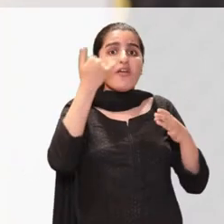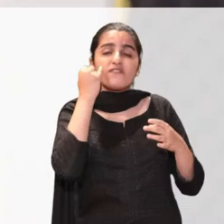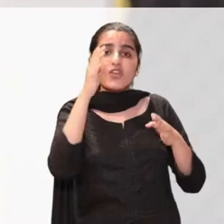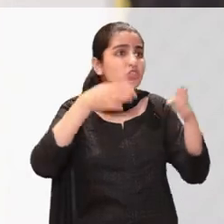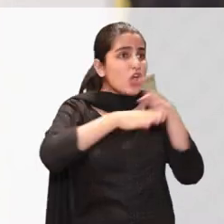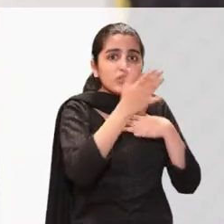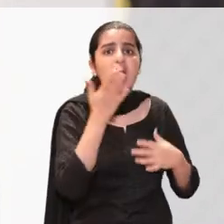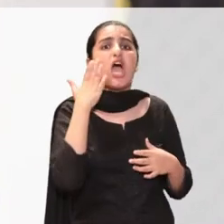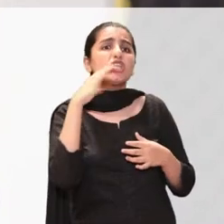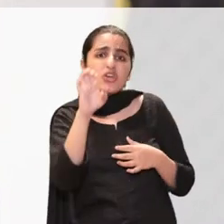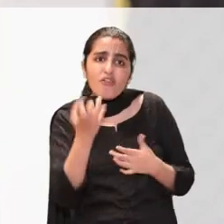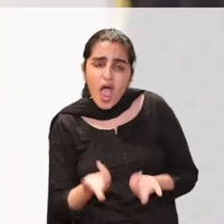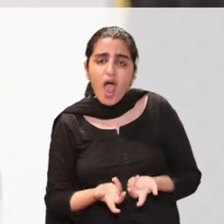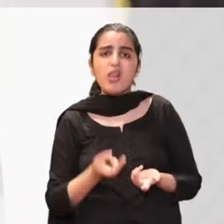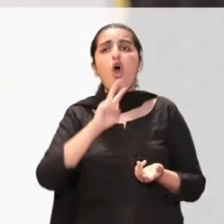और